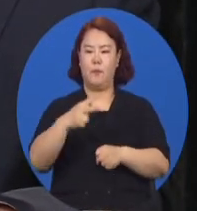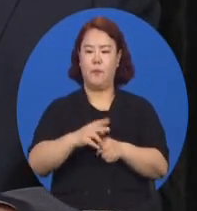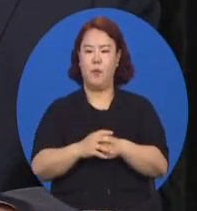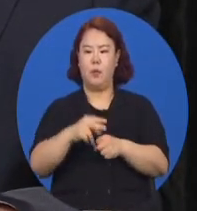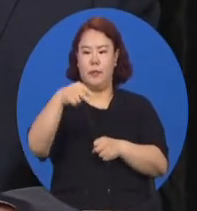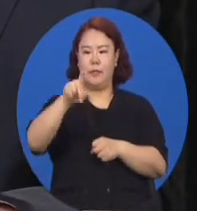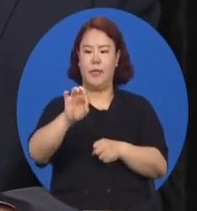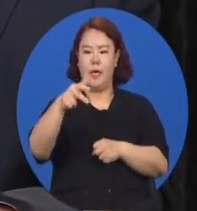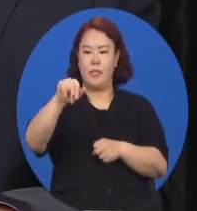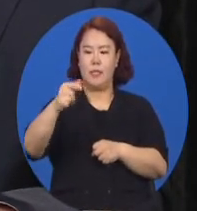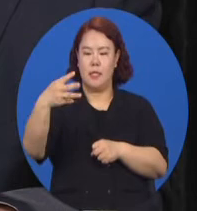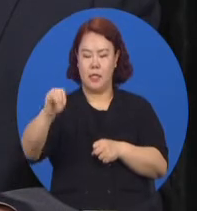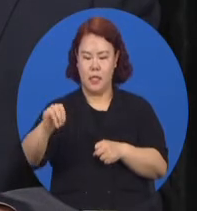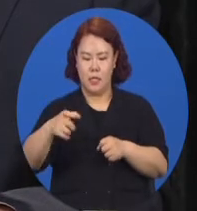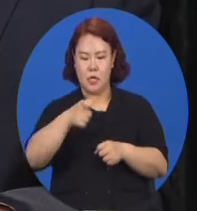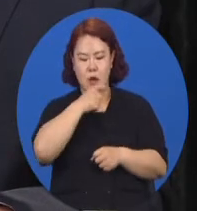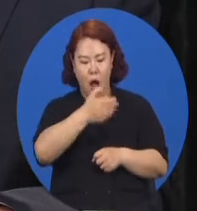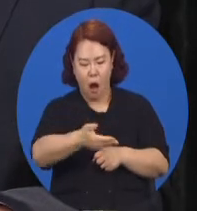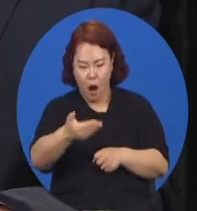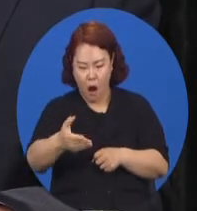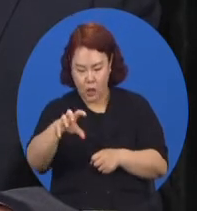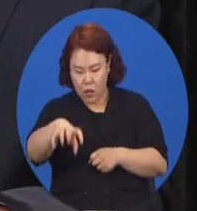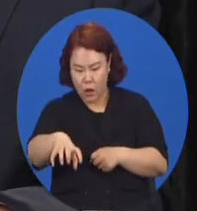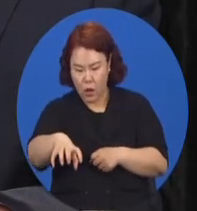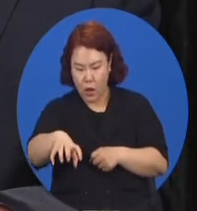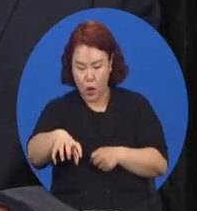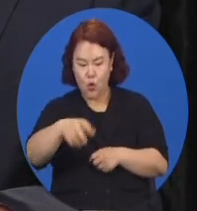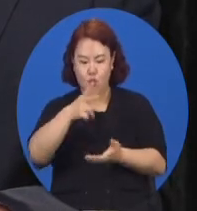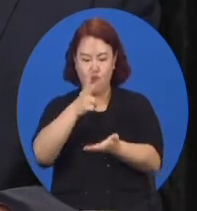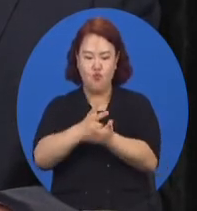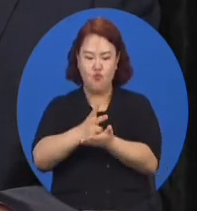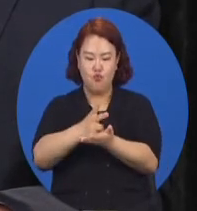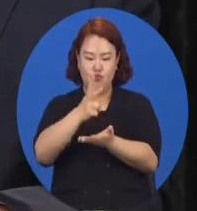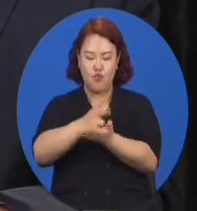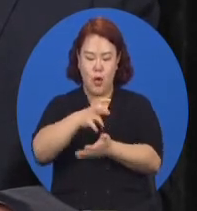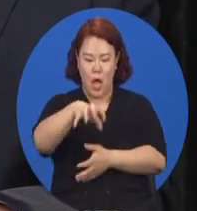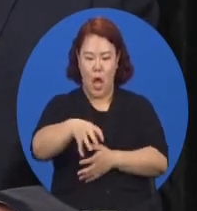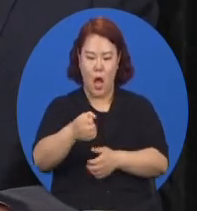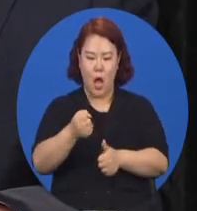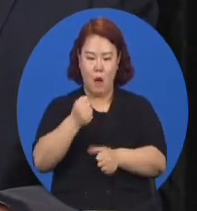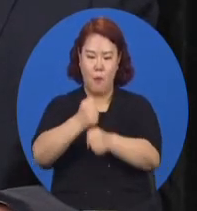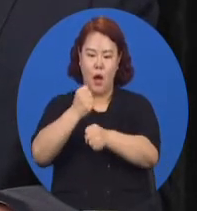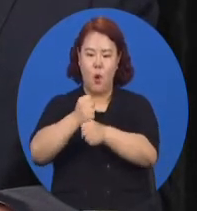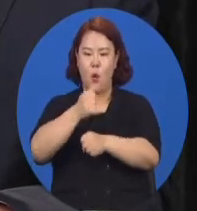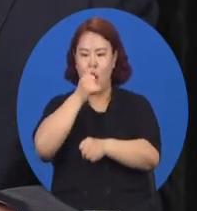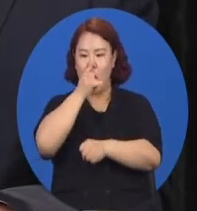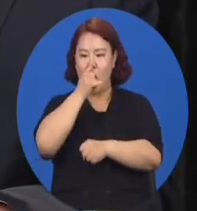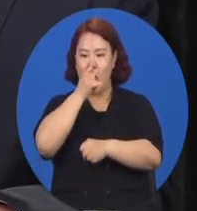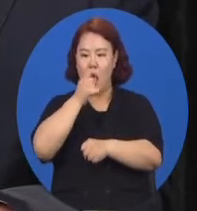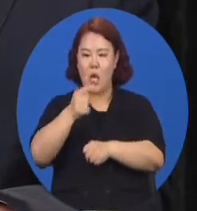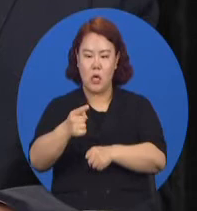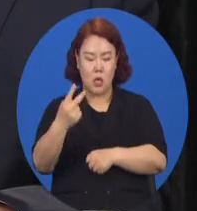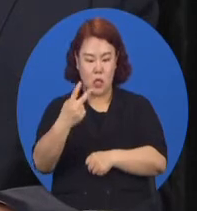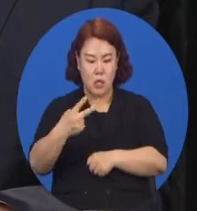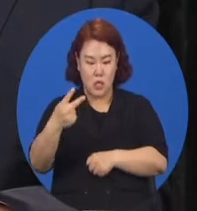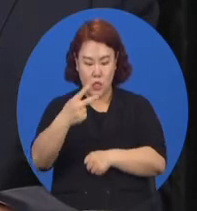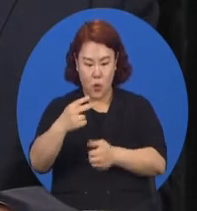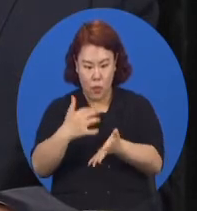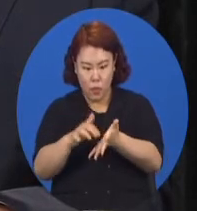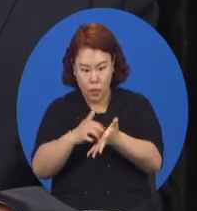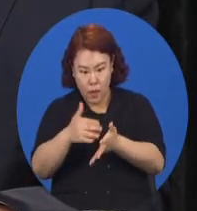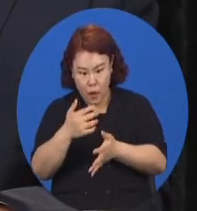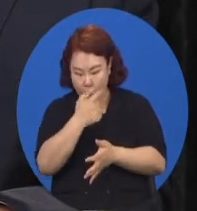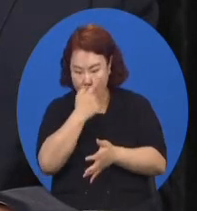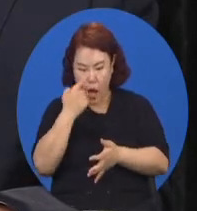상진리 그쪽 하단 강변에도 또 주차장을 대형으로 공급하고 있습니다. 그게 2,000면인지 제가 확인은 못했지만 그렇게